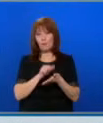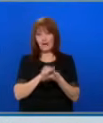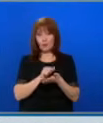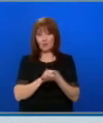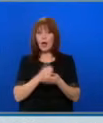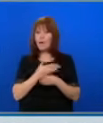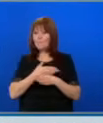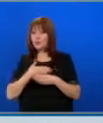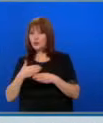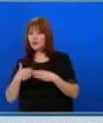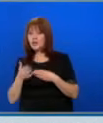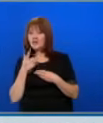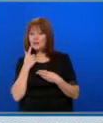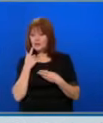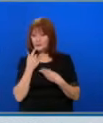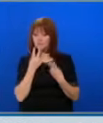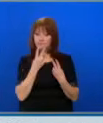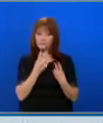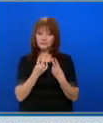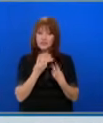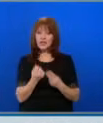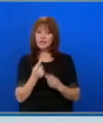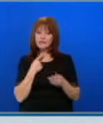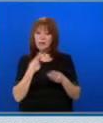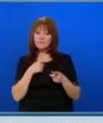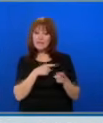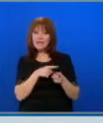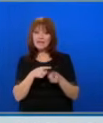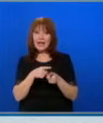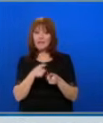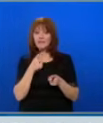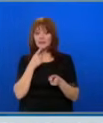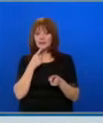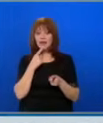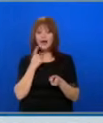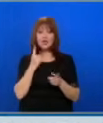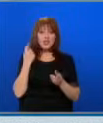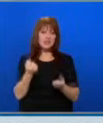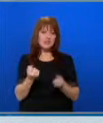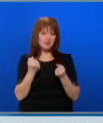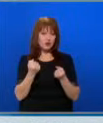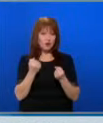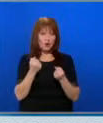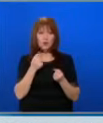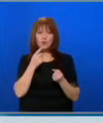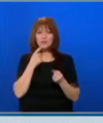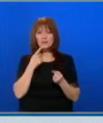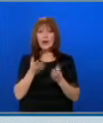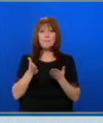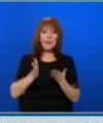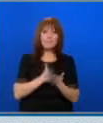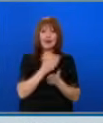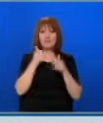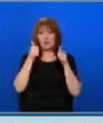че продължават да следват стриктно одобрение от Столична община план за безопасност и здраве при свалянето за реставрация на фигурите от паметника на